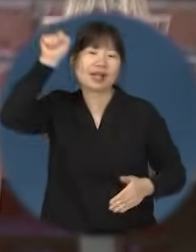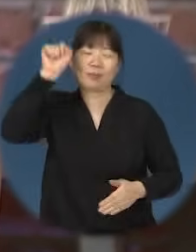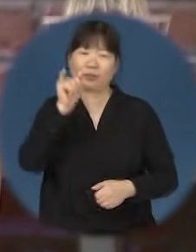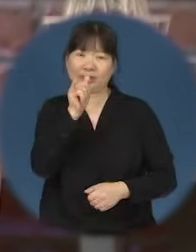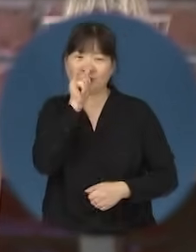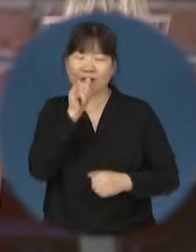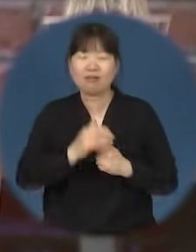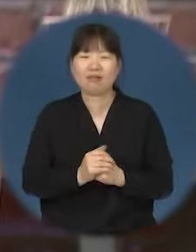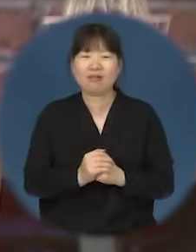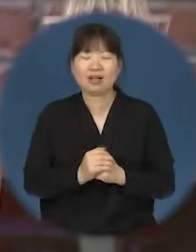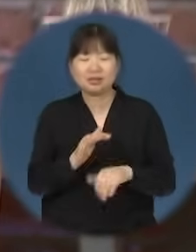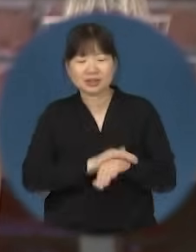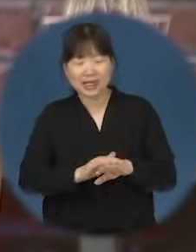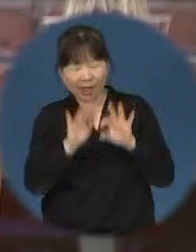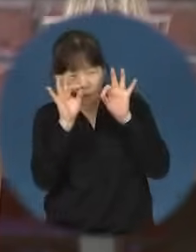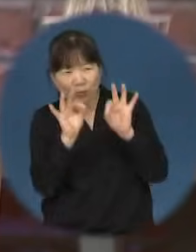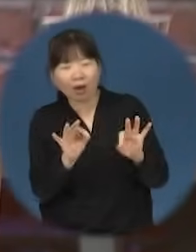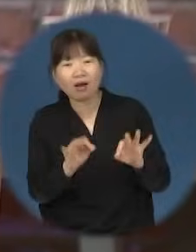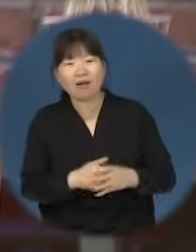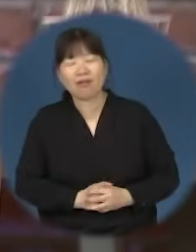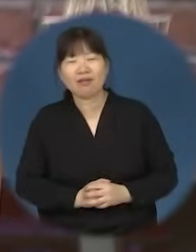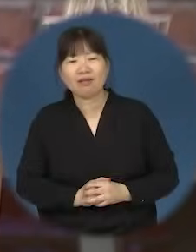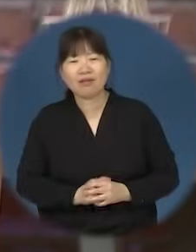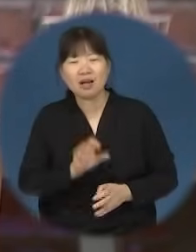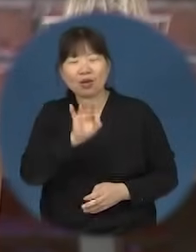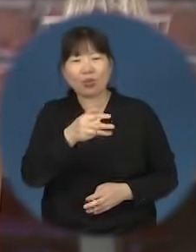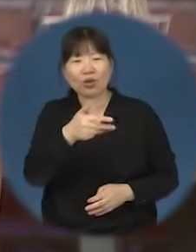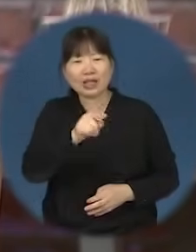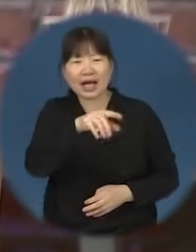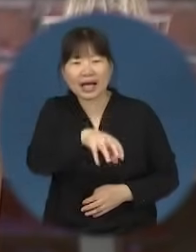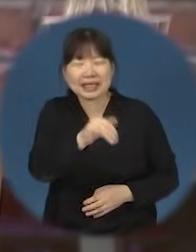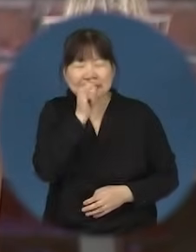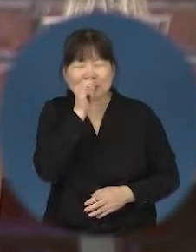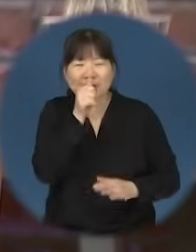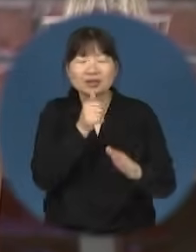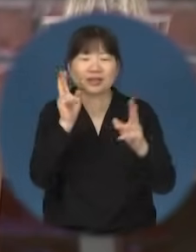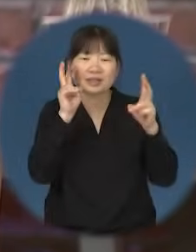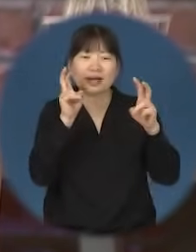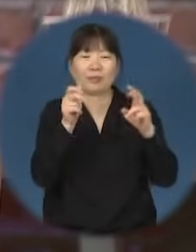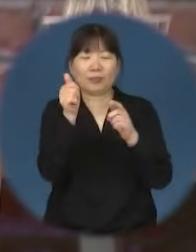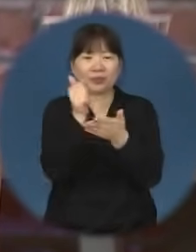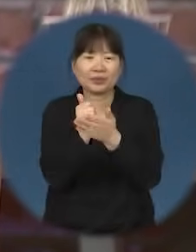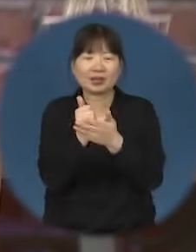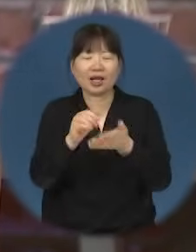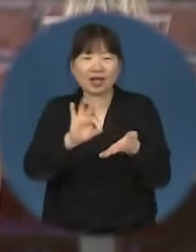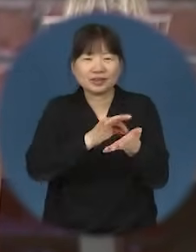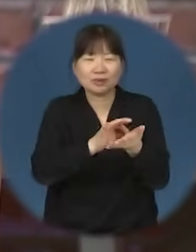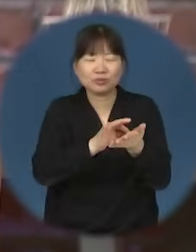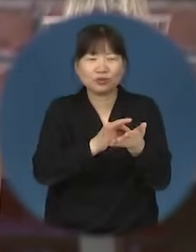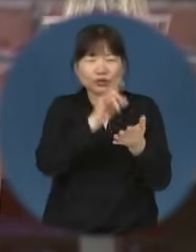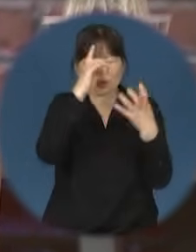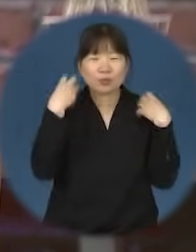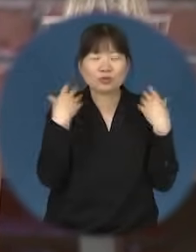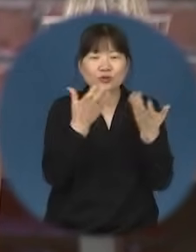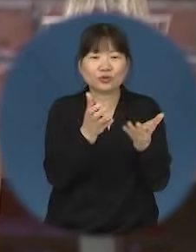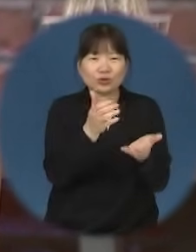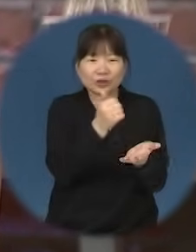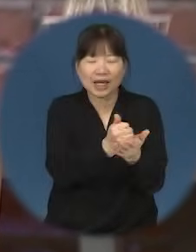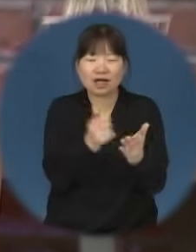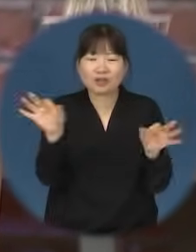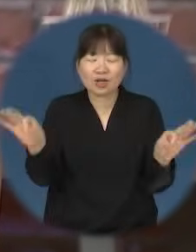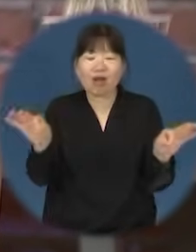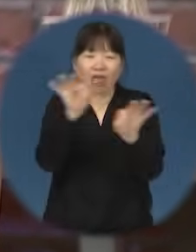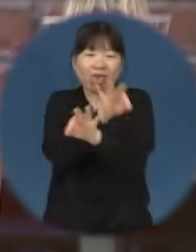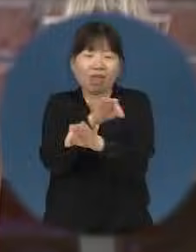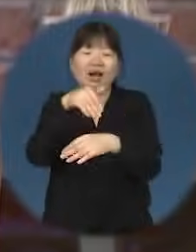이랬잖아요. 그래서 가만히 보니까 뭐 월가에 있던 대표이사가 뭐 재무장관을 오거나 재무장관이 또